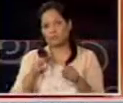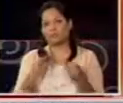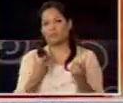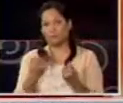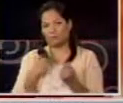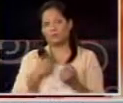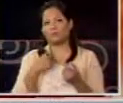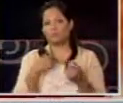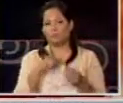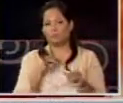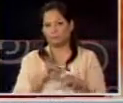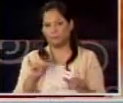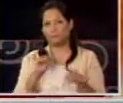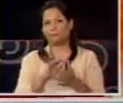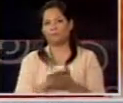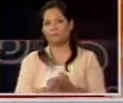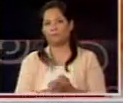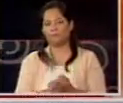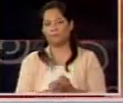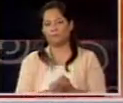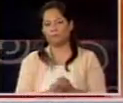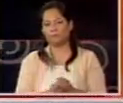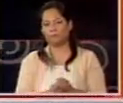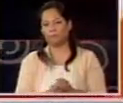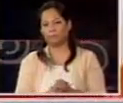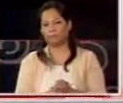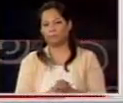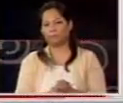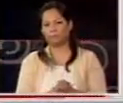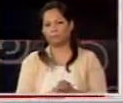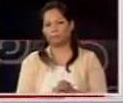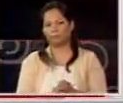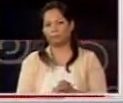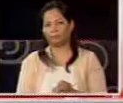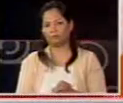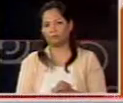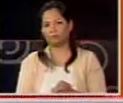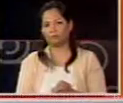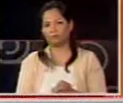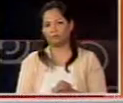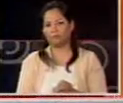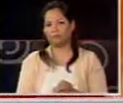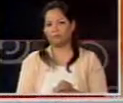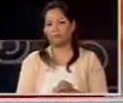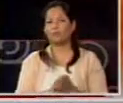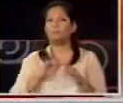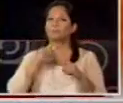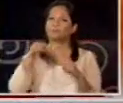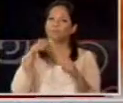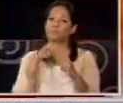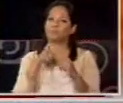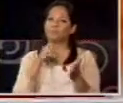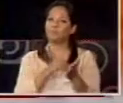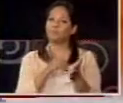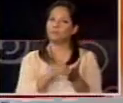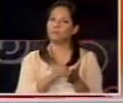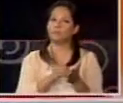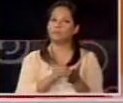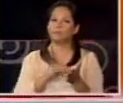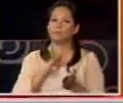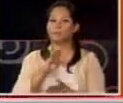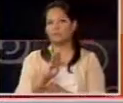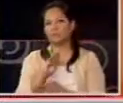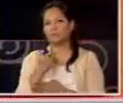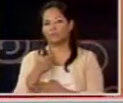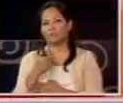po yun. Sir, just to backtrack a little, kailan ho nangutang si CJ sa BGEI?